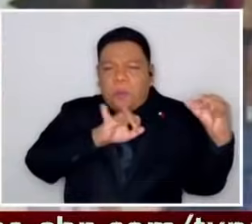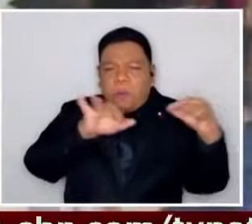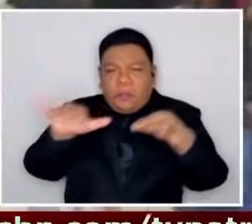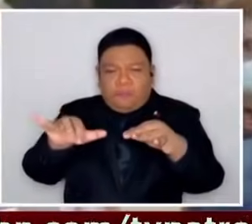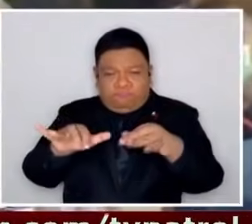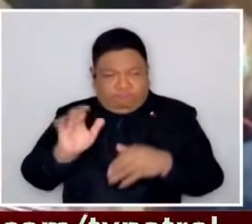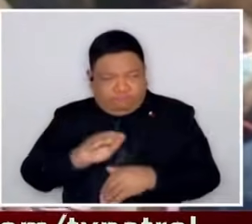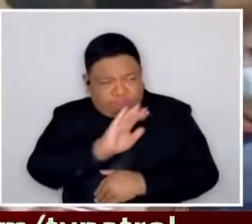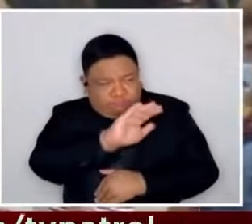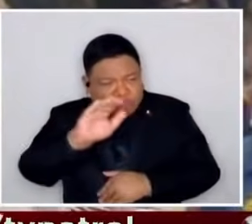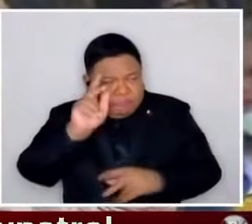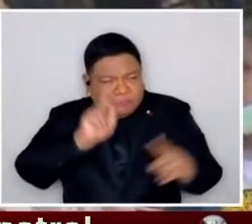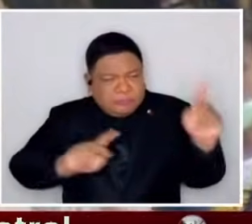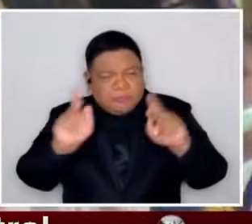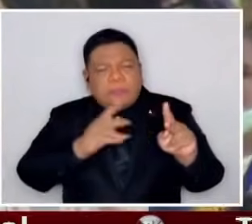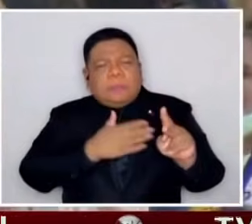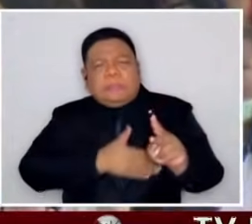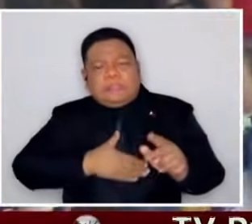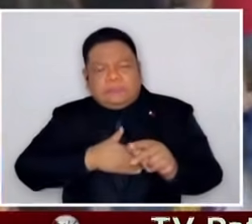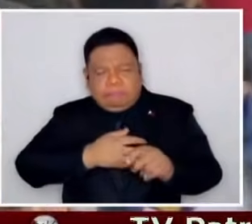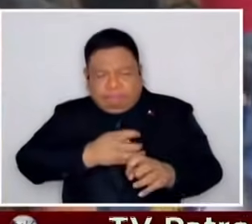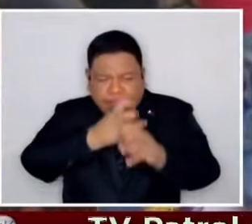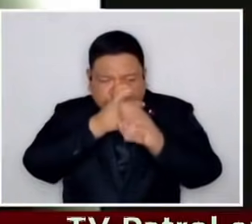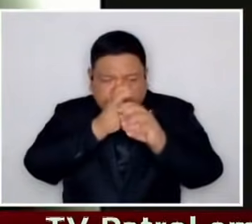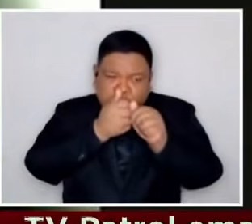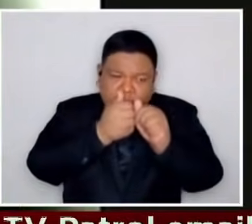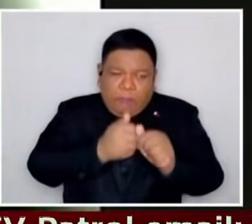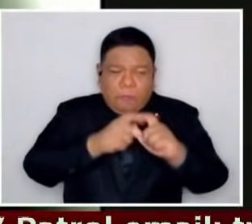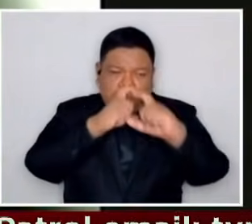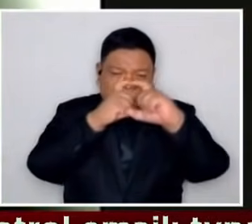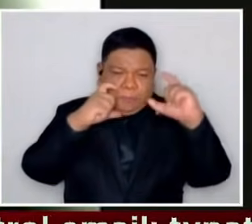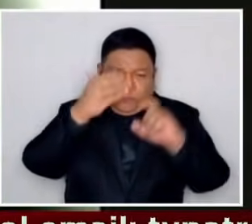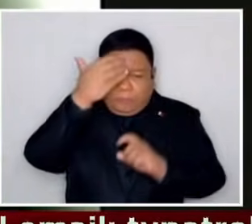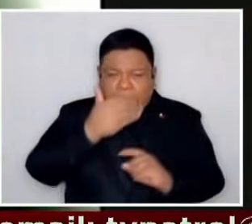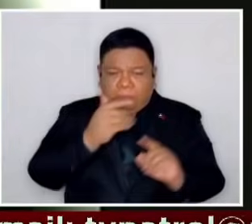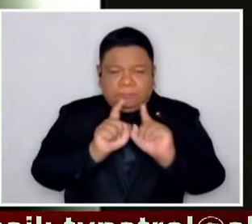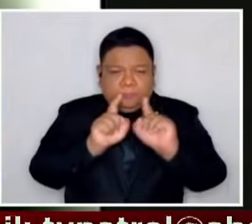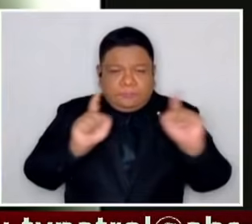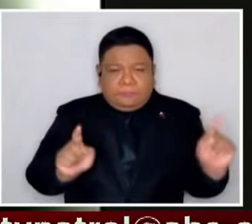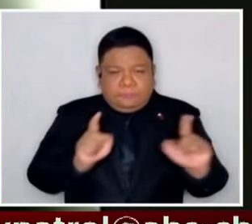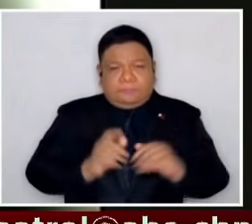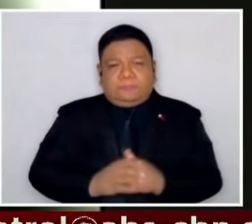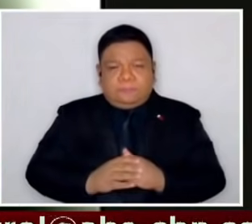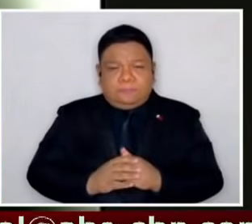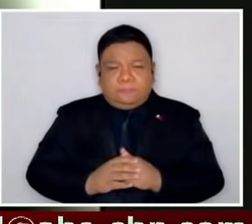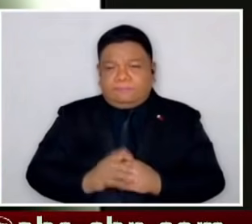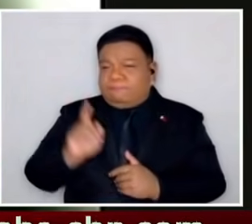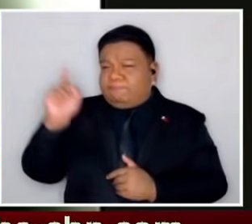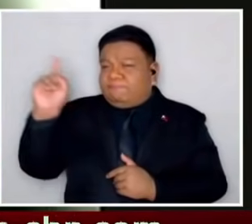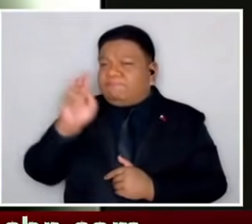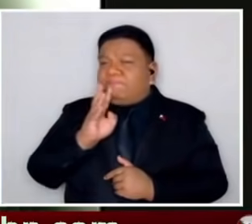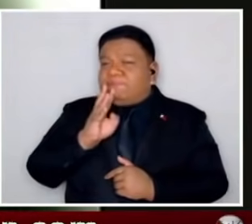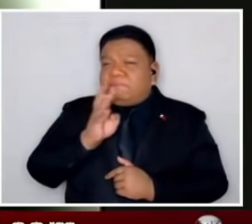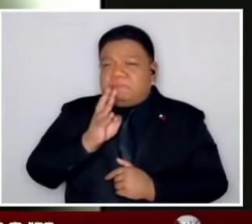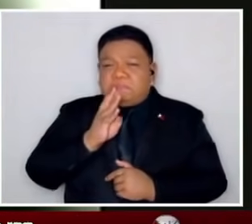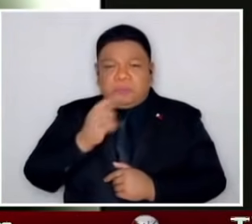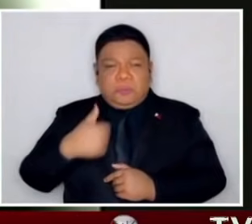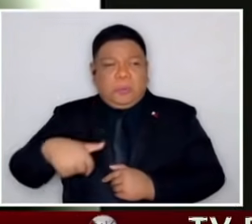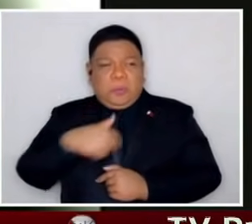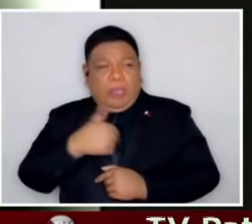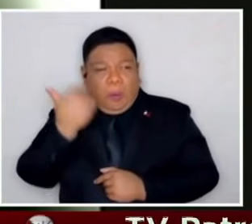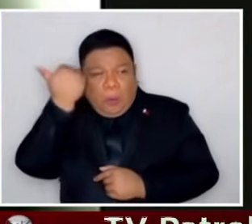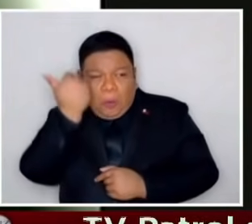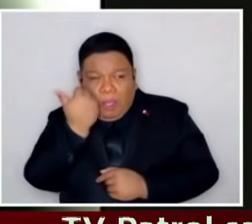na istriktong sumunod sa safety protocols. Hindi ho natin pwedeng sabihin na hindi po tayo nagkulang ng kaunti,